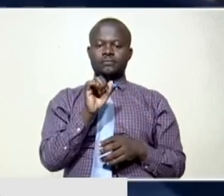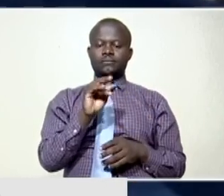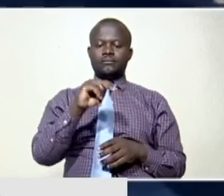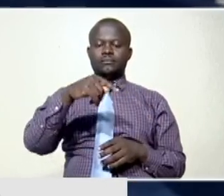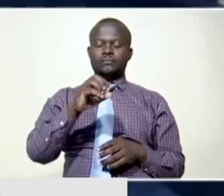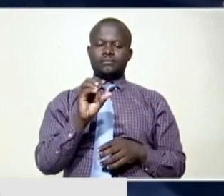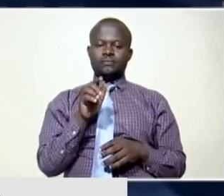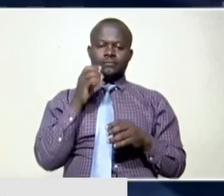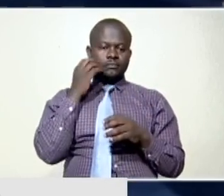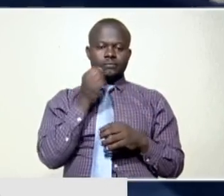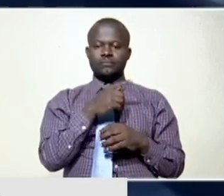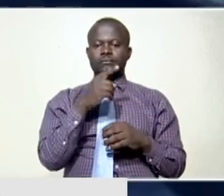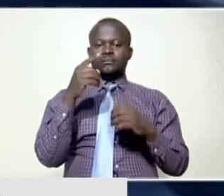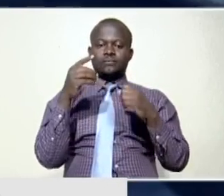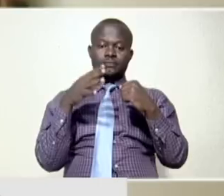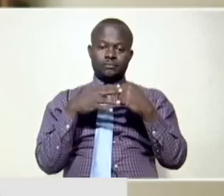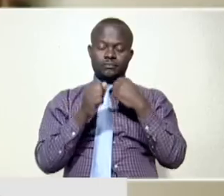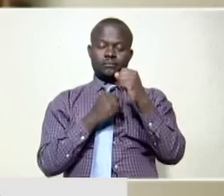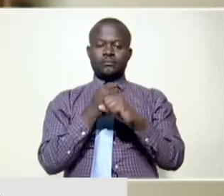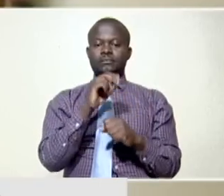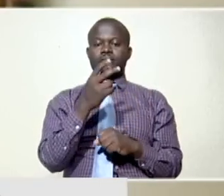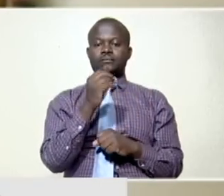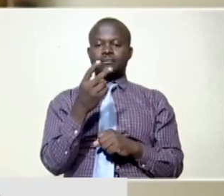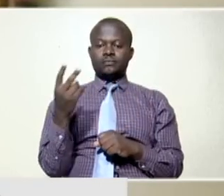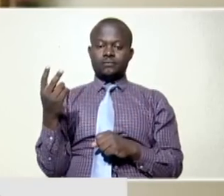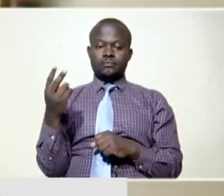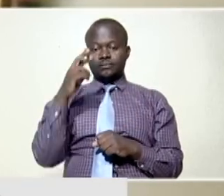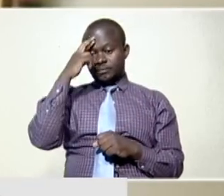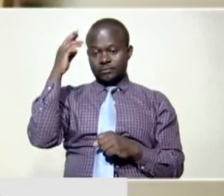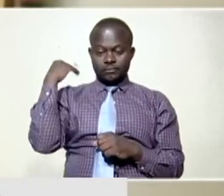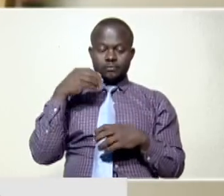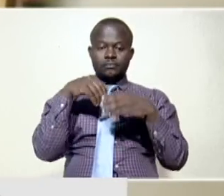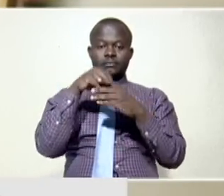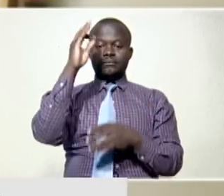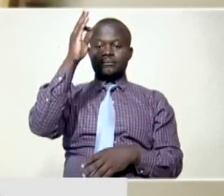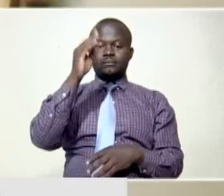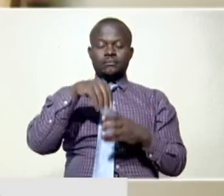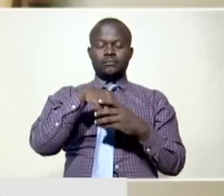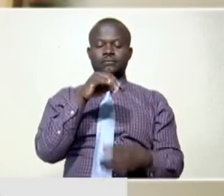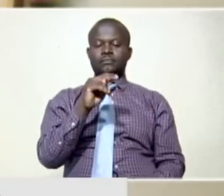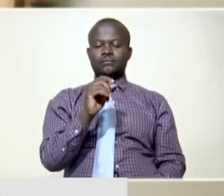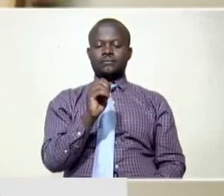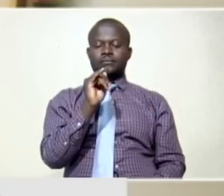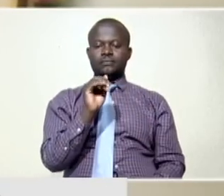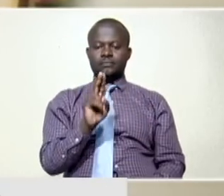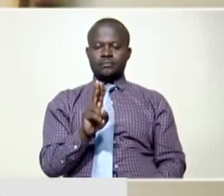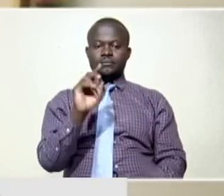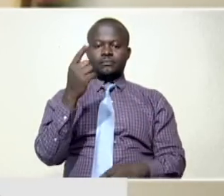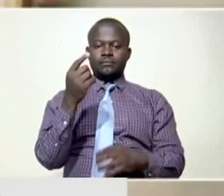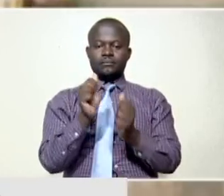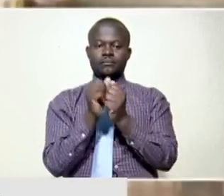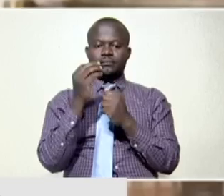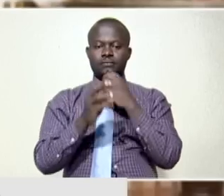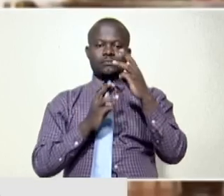muri Nzeri 2022 aho yanatanze ikiganiro kizwi nka Majora Lecture muri kaminuza ya NTU iri muri 13 za mbere ku isi